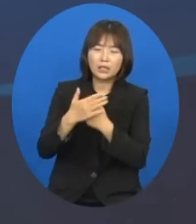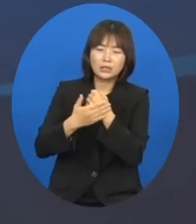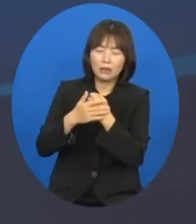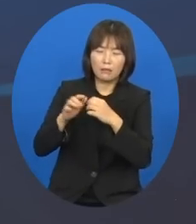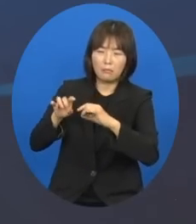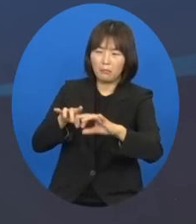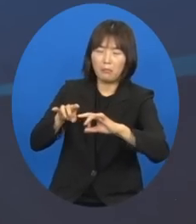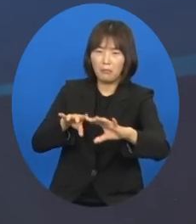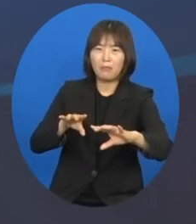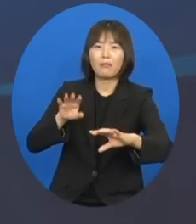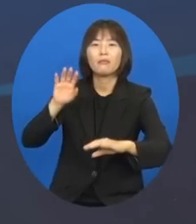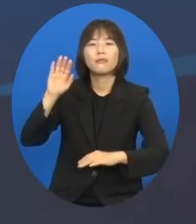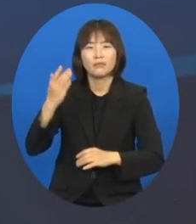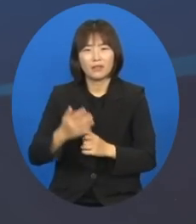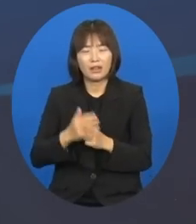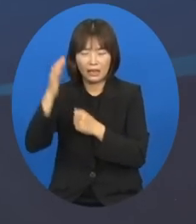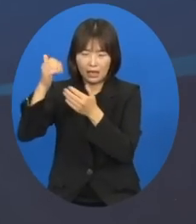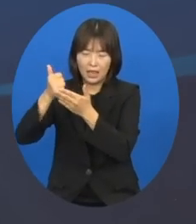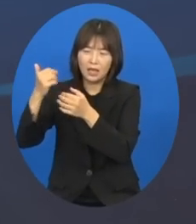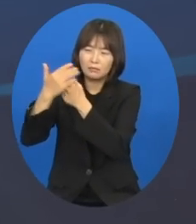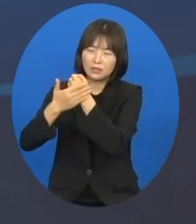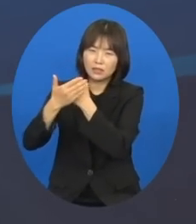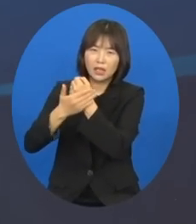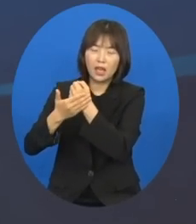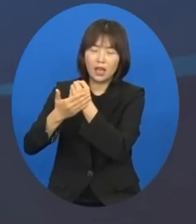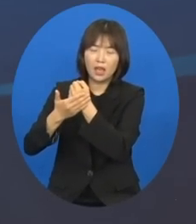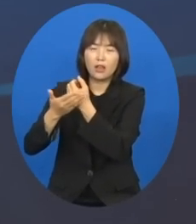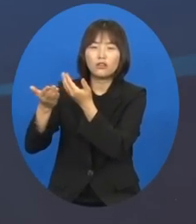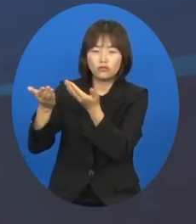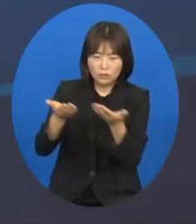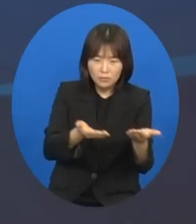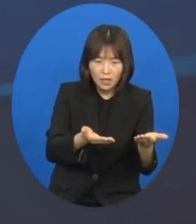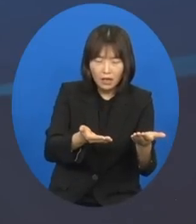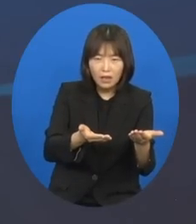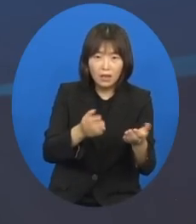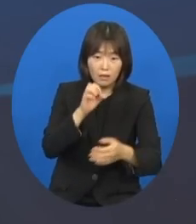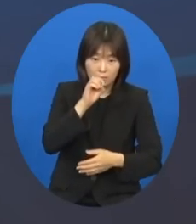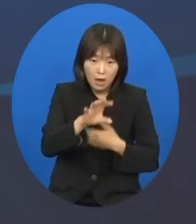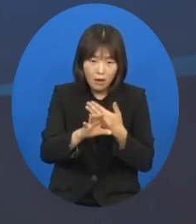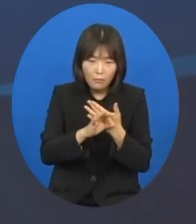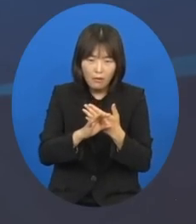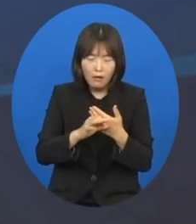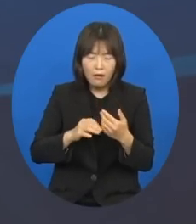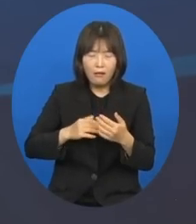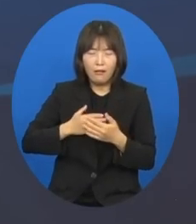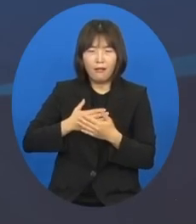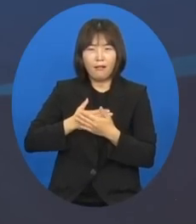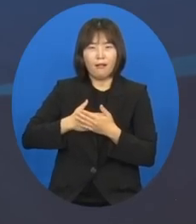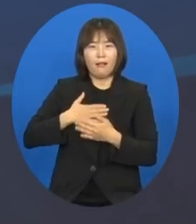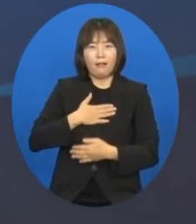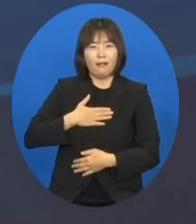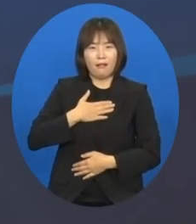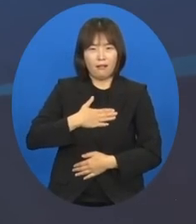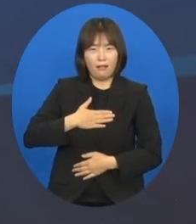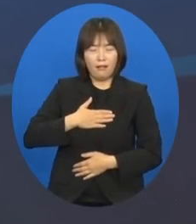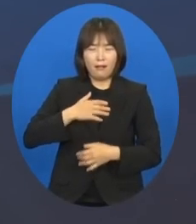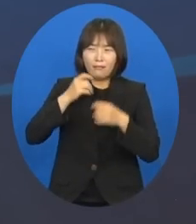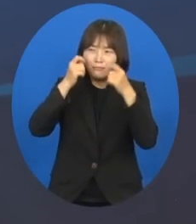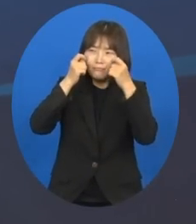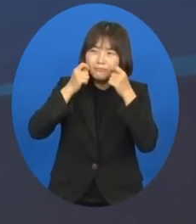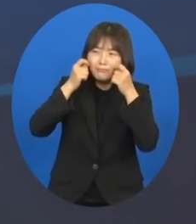임했습니다 하나님의 은혜 주실 겁니다 그러면 갑자기 가슴이 뭉글뭉글해지고 눈가가